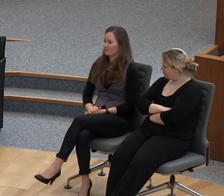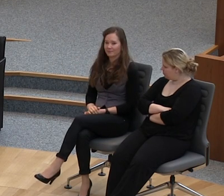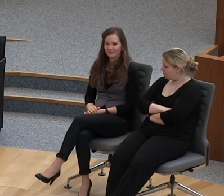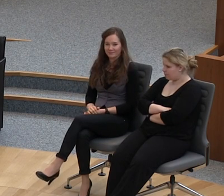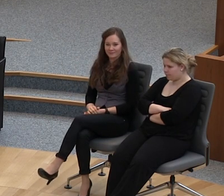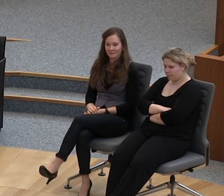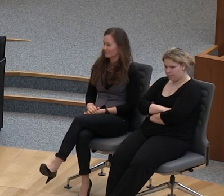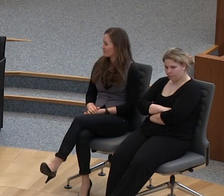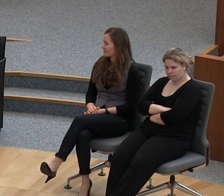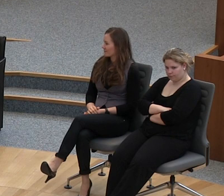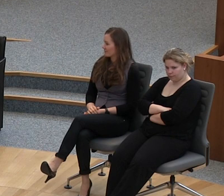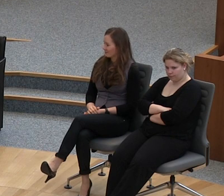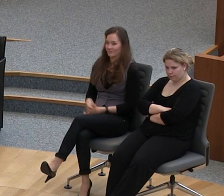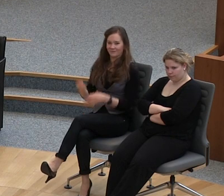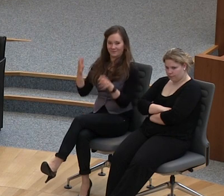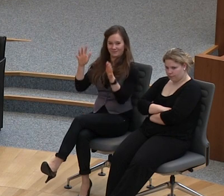Und genau.